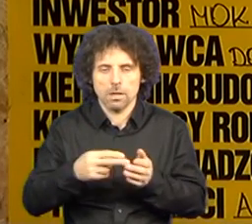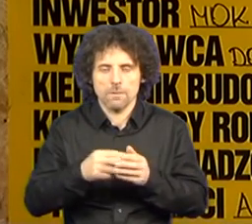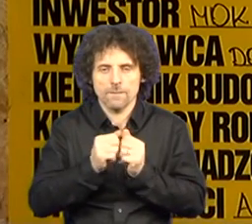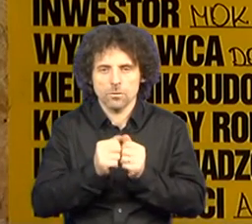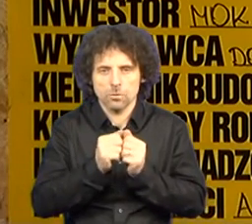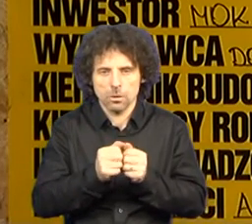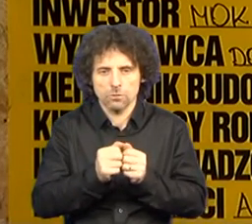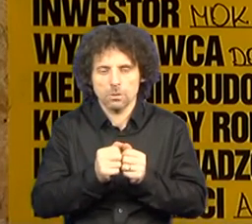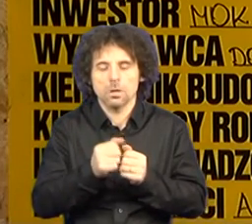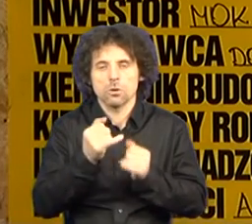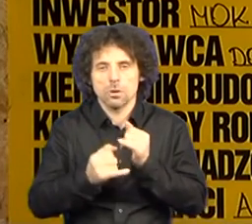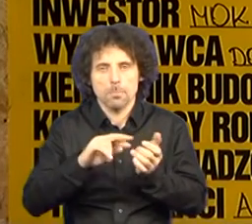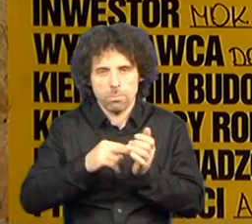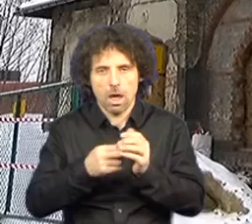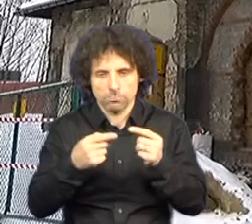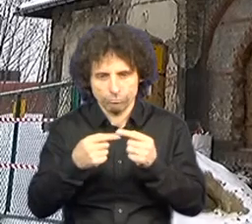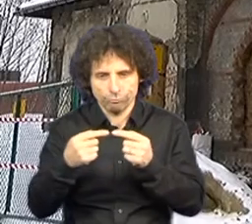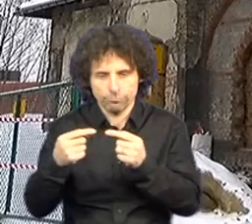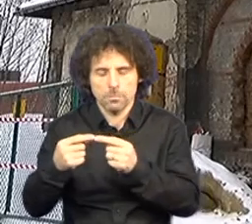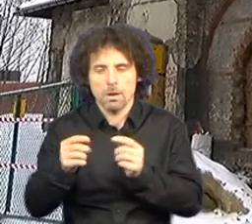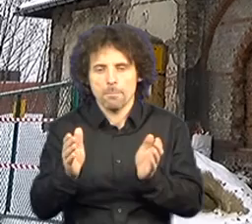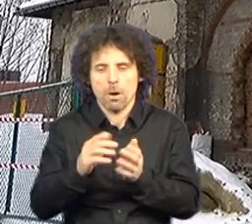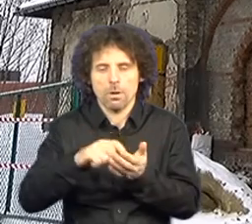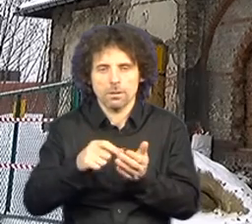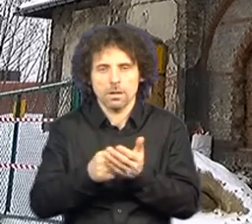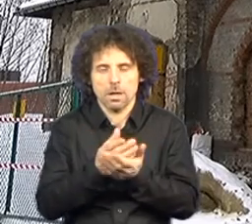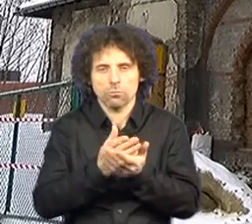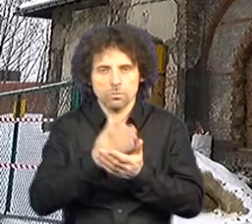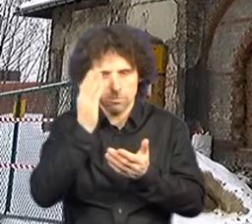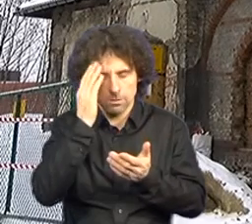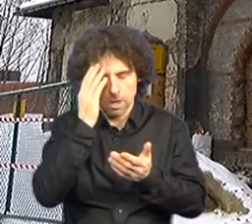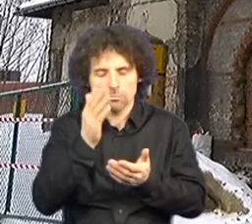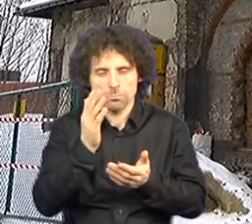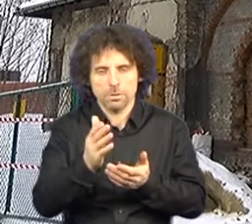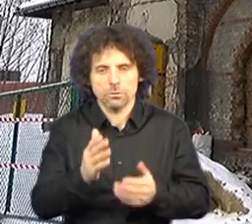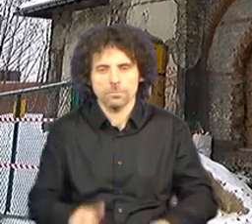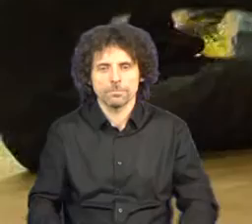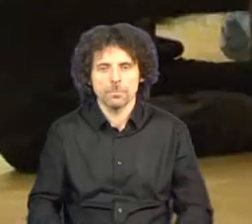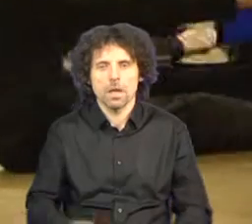wiosnę. Jeśli wszystko pójdzie zgodnie z planem, mała sala będzie służyć mieszkańcom już jesienią.